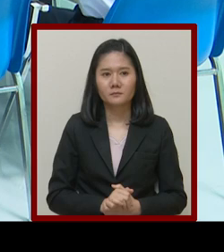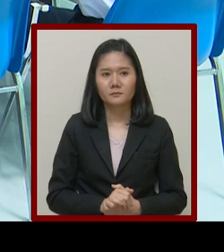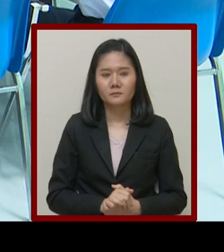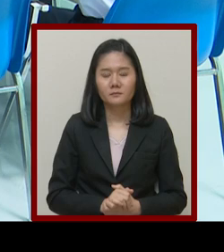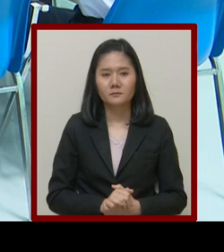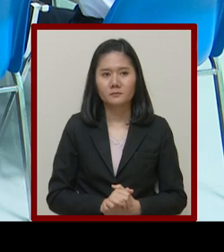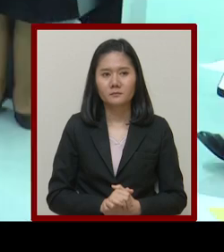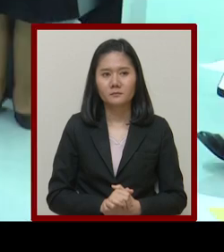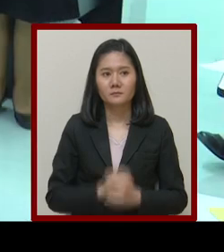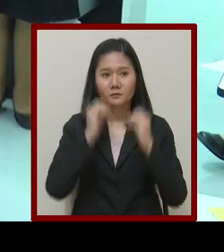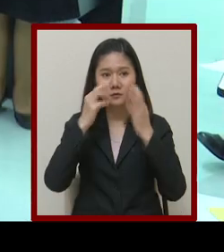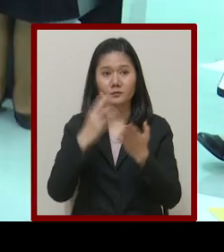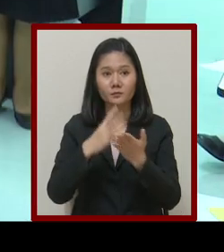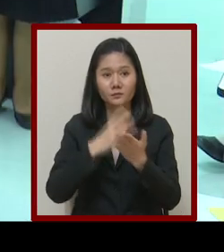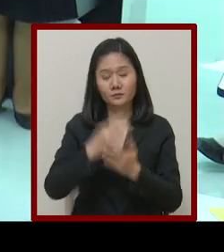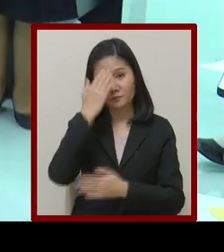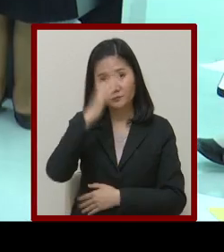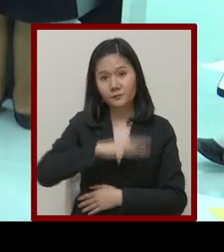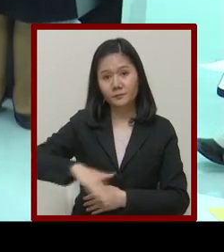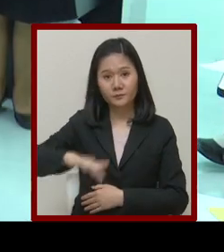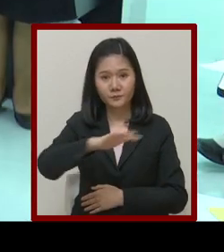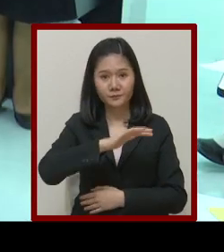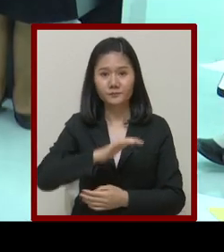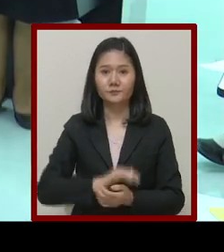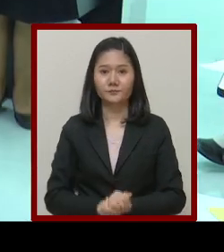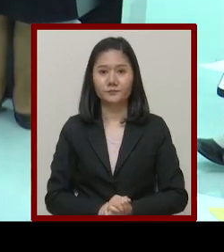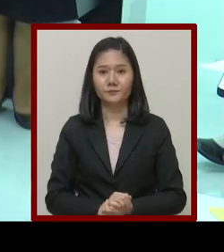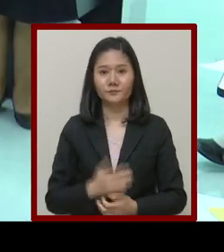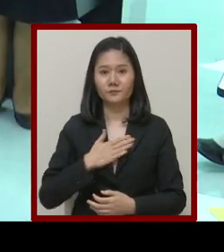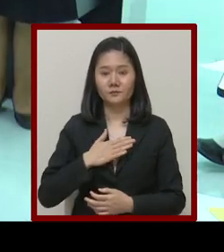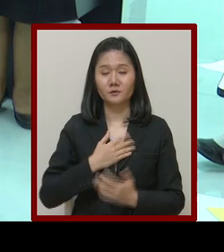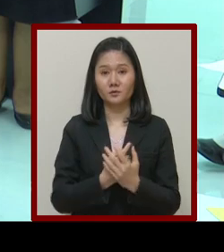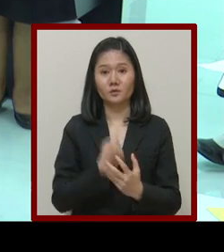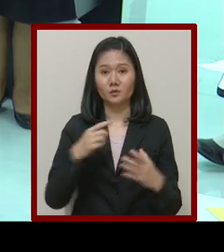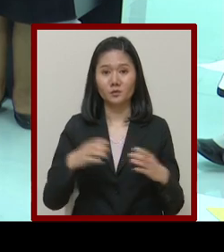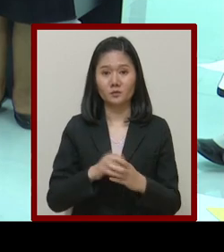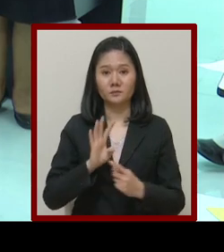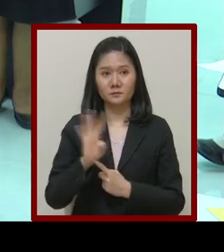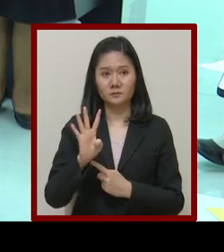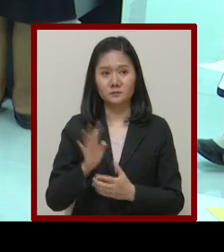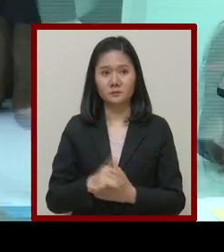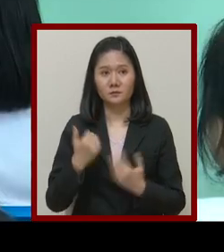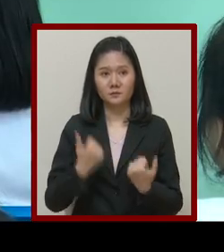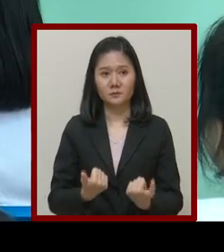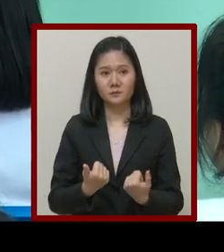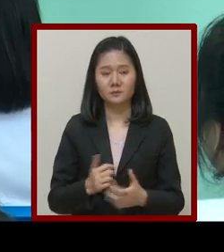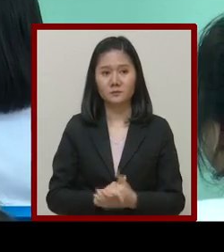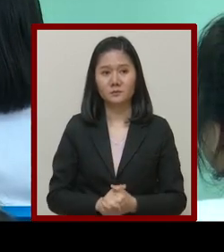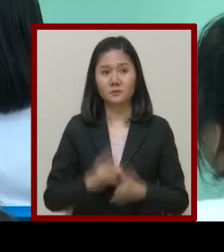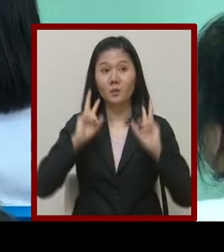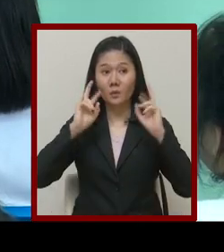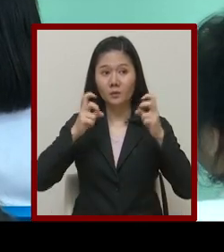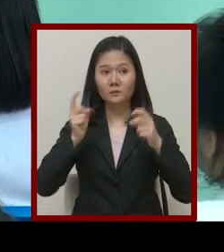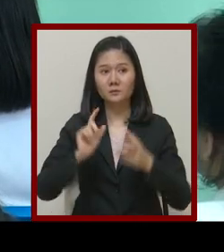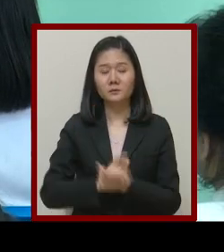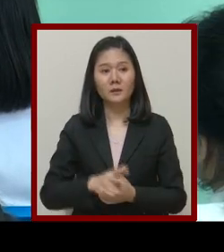เรียนคุณครูประจำวิชาที่เคารพและสวัสดีค่ะเพื่อนๆทุกคนข้าพเจ้าเป็นตัวแทนจากกลุ่มที่4วันนี้เราได้หัว